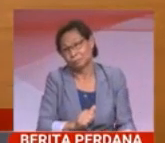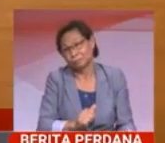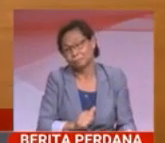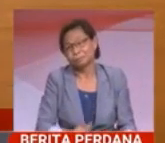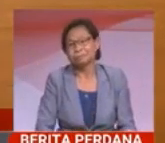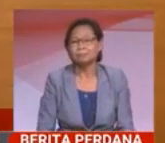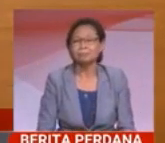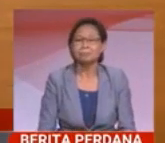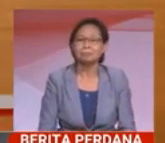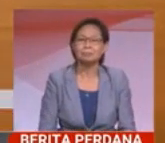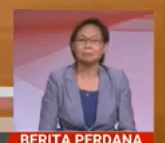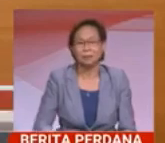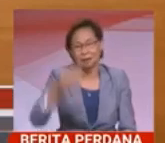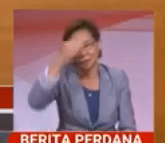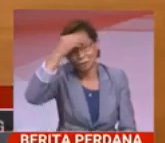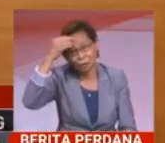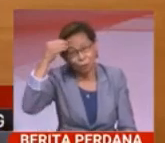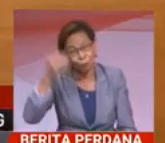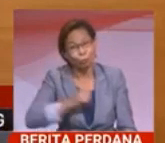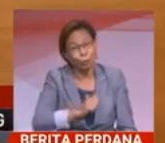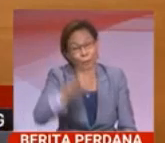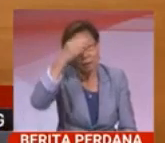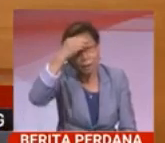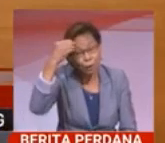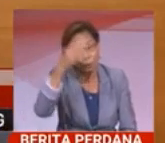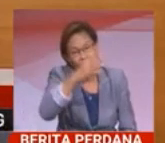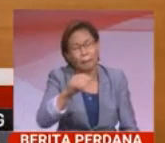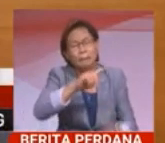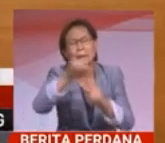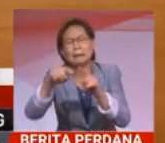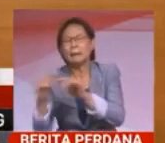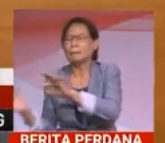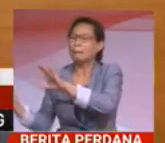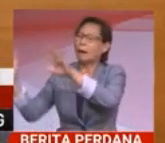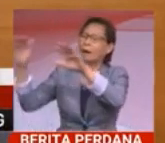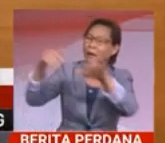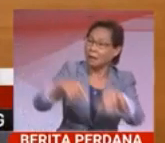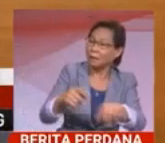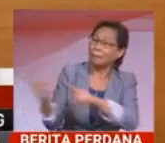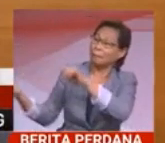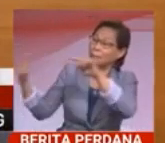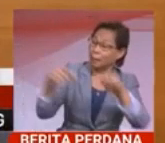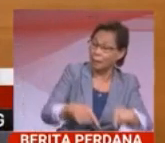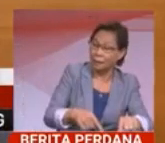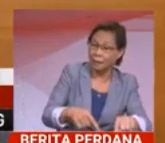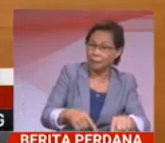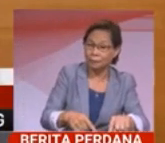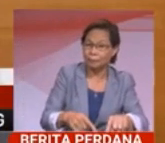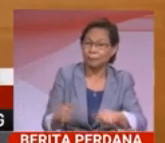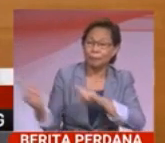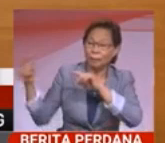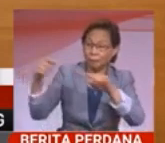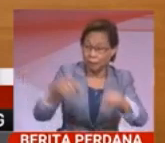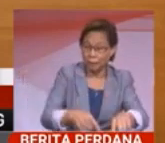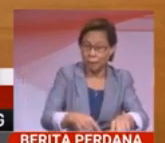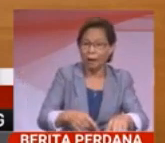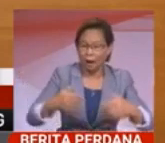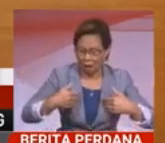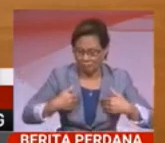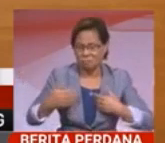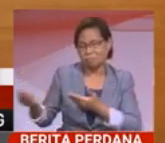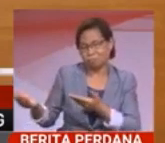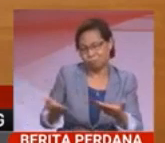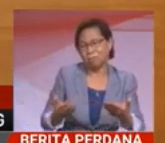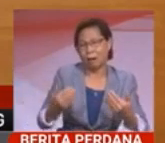hai hai hindu dan apabila mereka pulang bagiannya ade yang